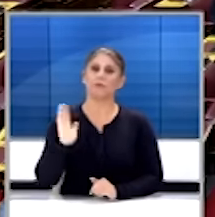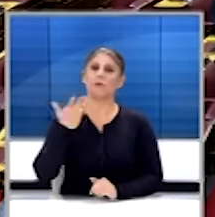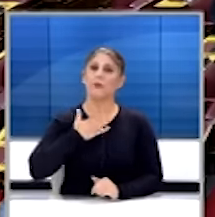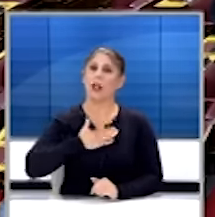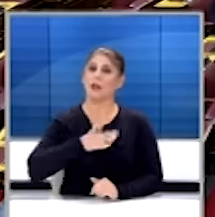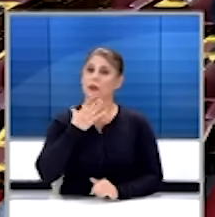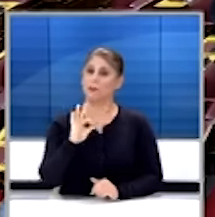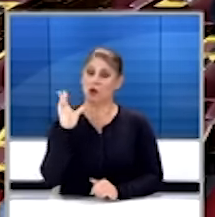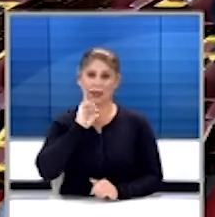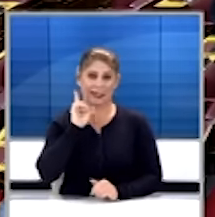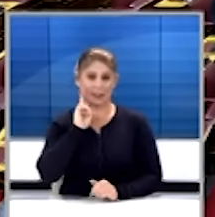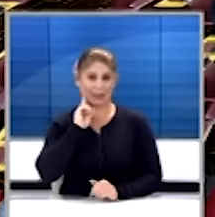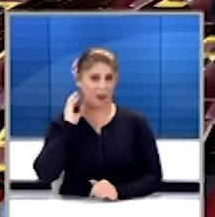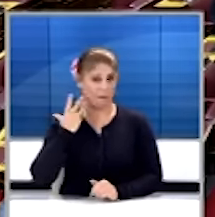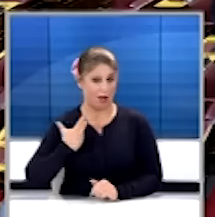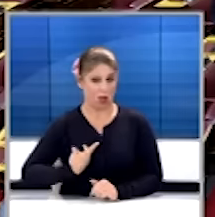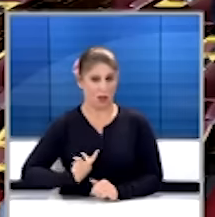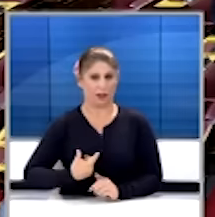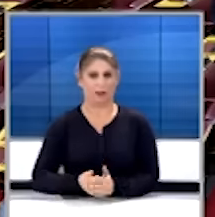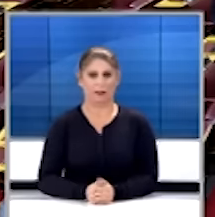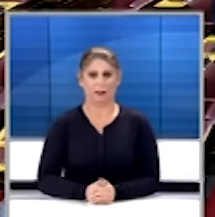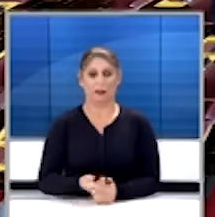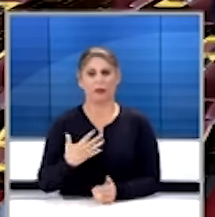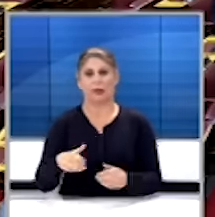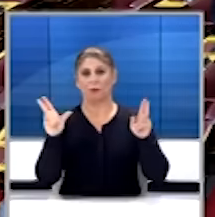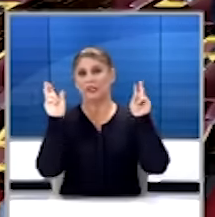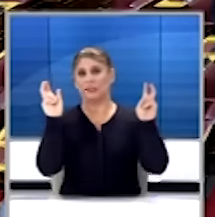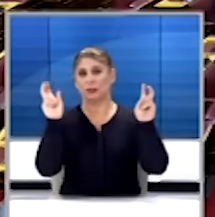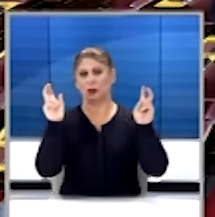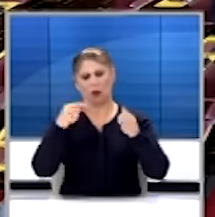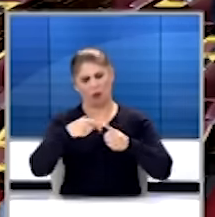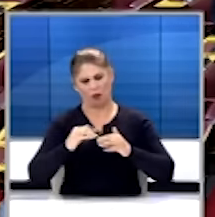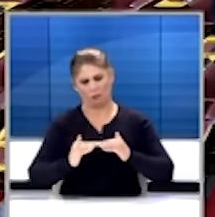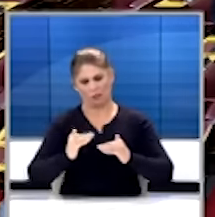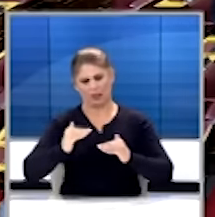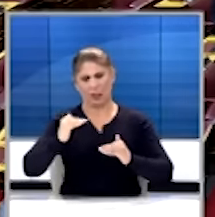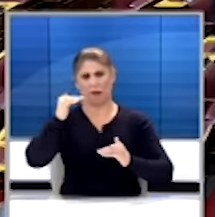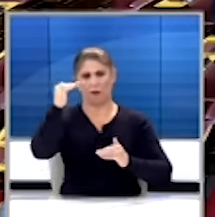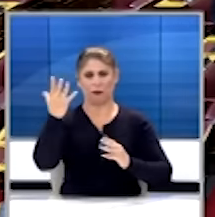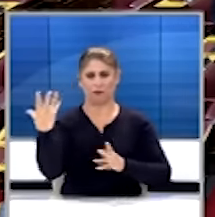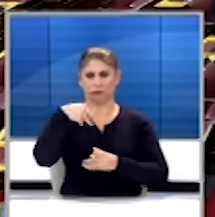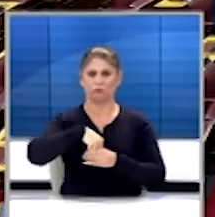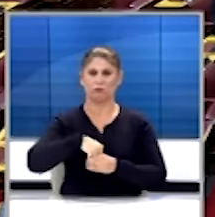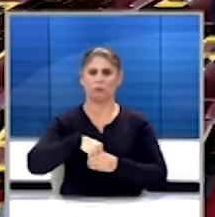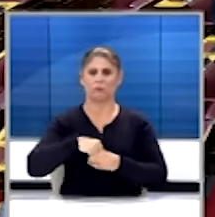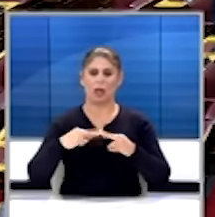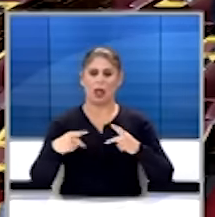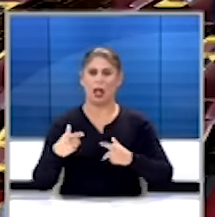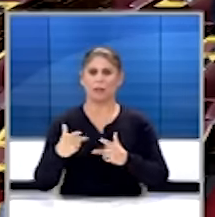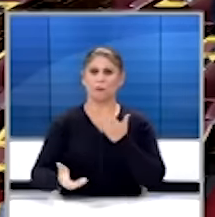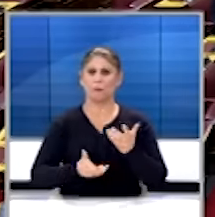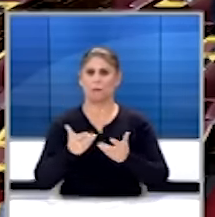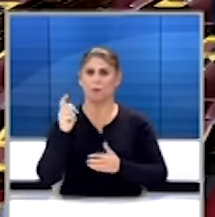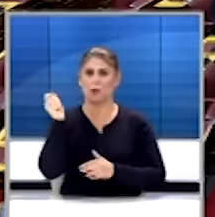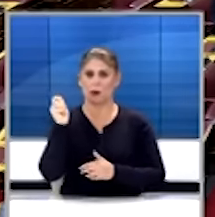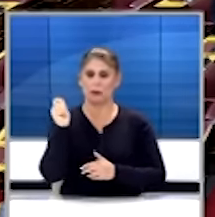λέω κυρία Μπακογιάννη, βάλουμε ένα τίτλο σε όλα αυτά τα στάδια που περιλαμβάνει η αντιπυρική πολιτική σας,